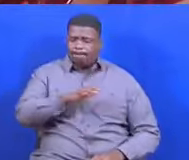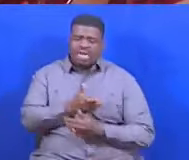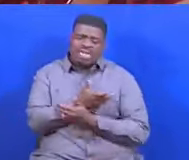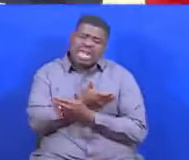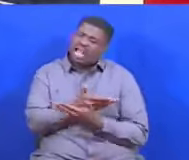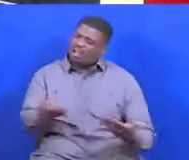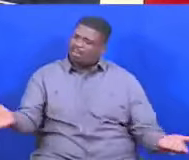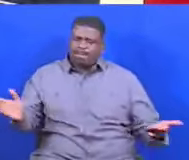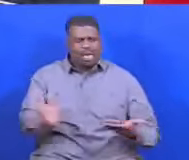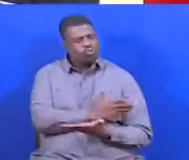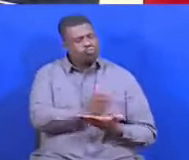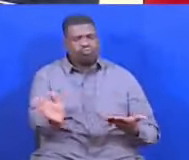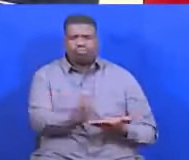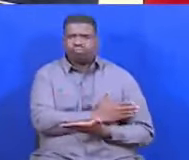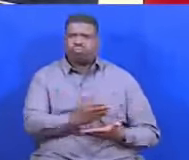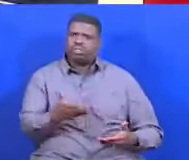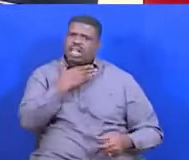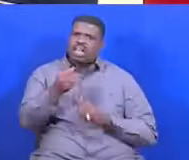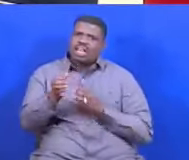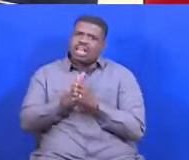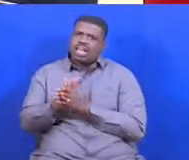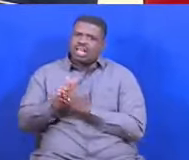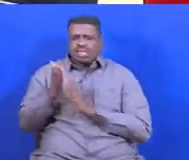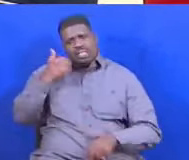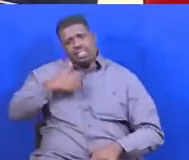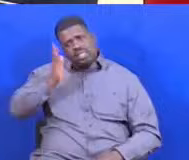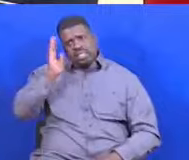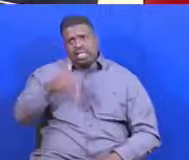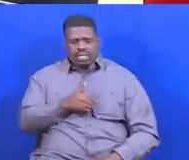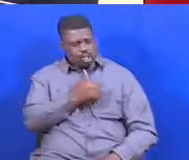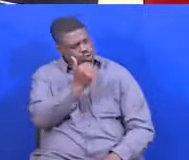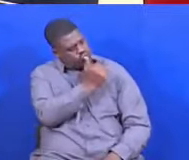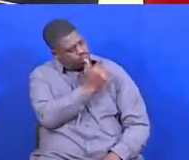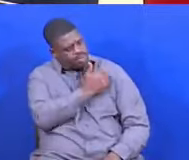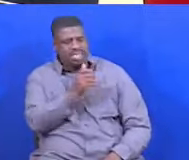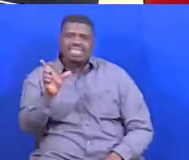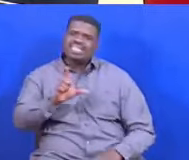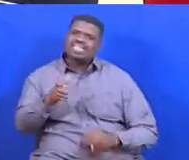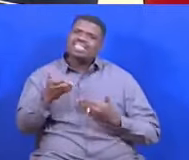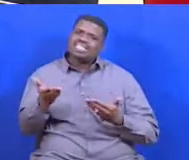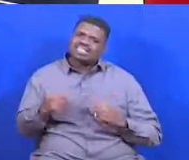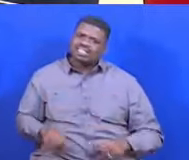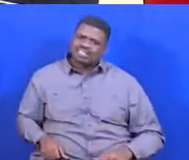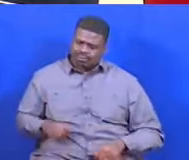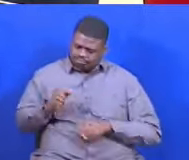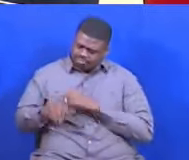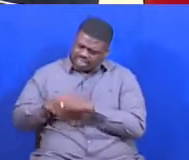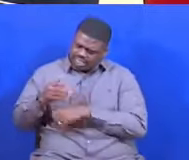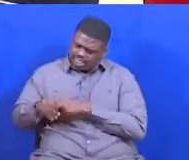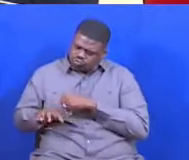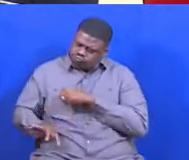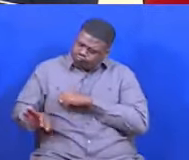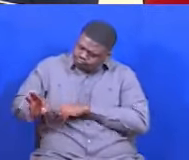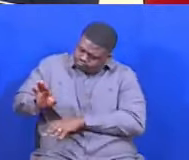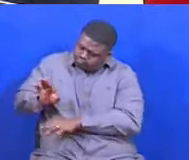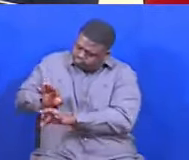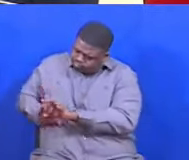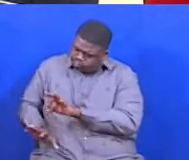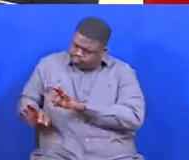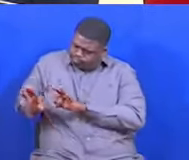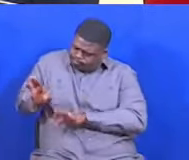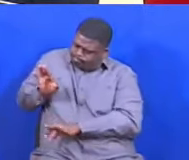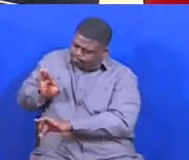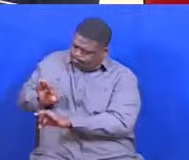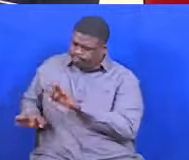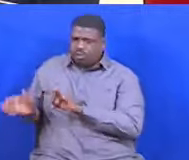sasa nilikuwa natamani sana serikali ituambie ni lini huo mchakato wa upembuzi utakamilika, kwa sababu ili